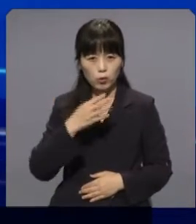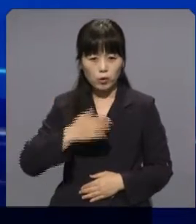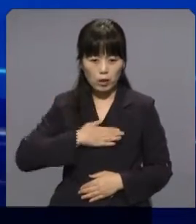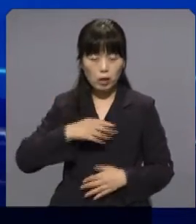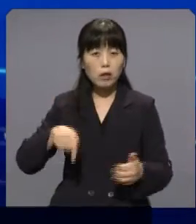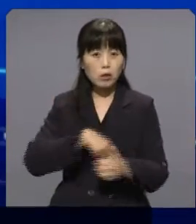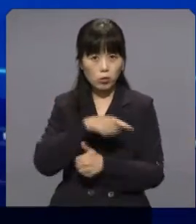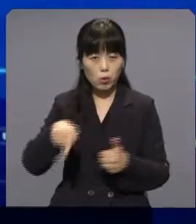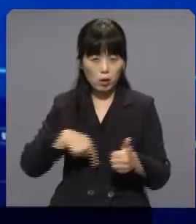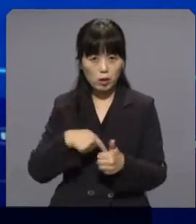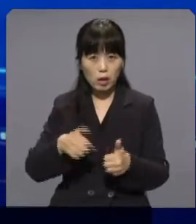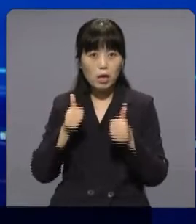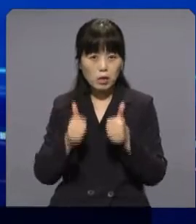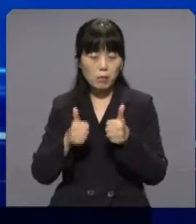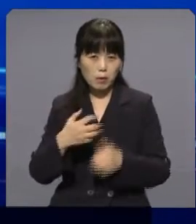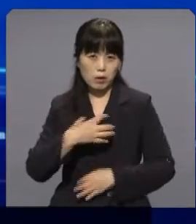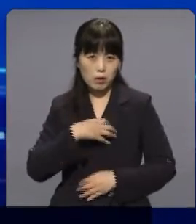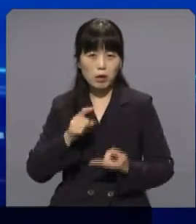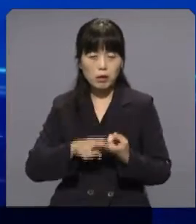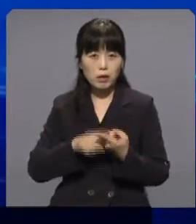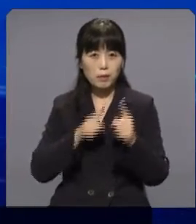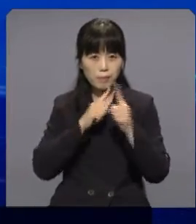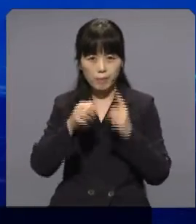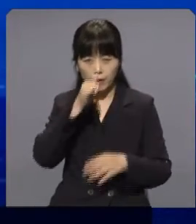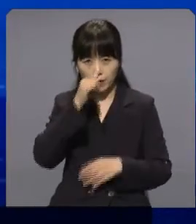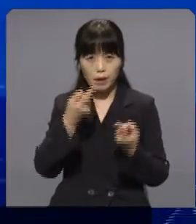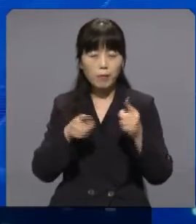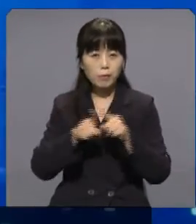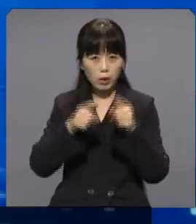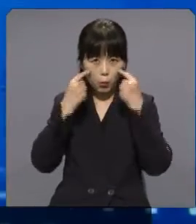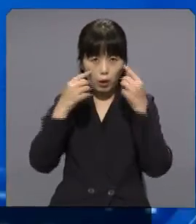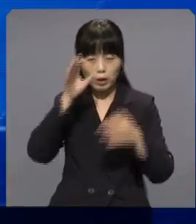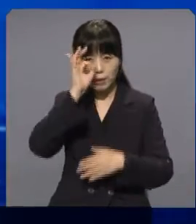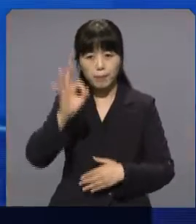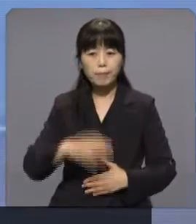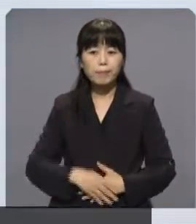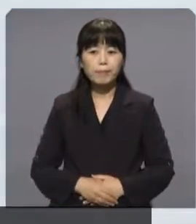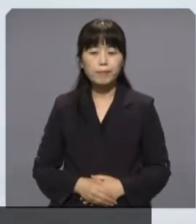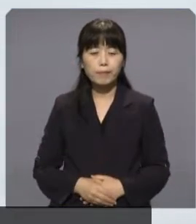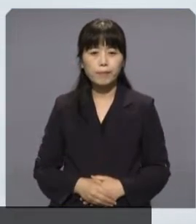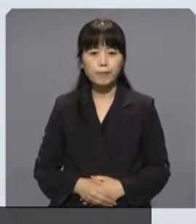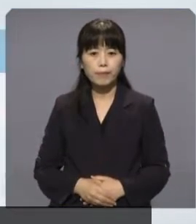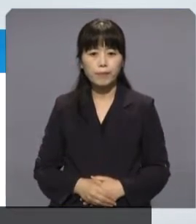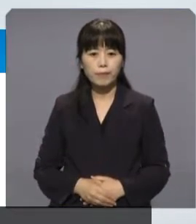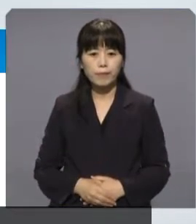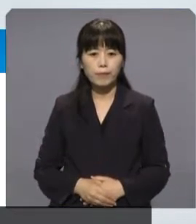둘러싼 소위 사법 리스크에 대해서 언급했는데요. 함께 확인해 보겠습니다.